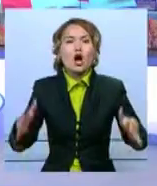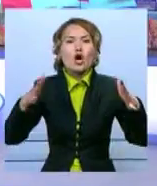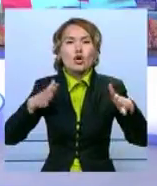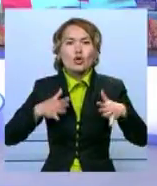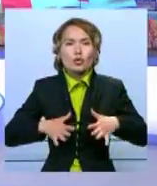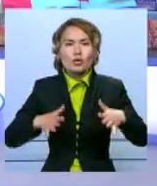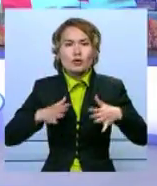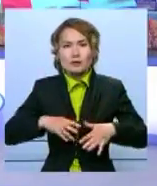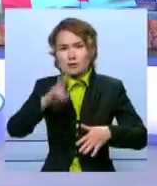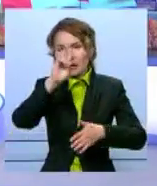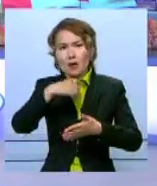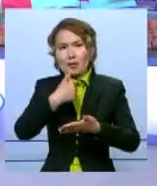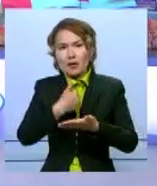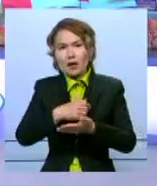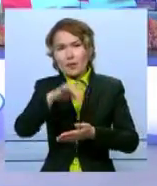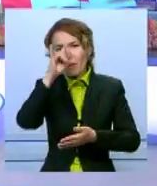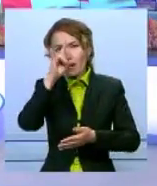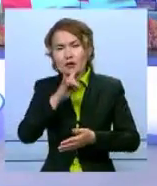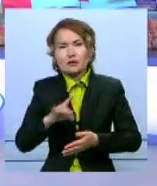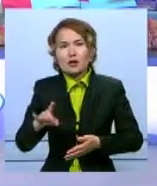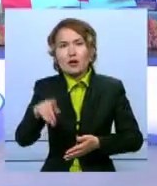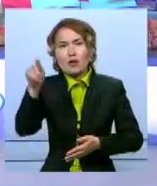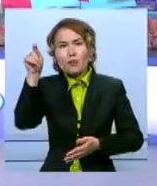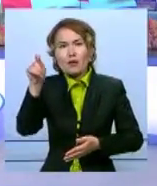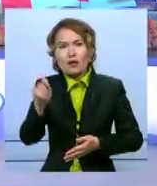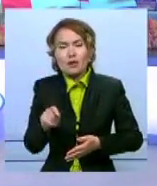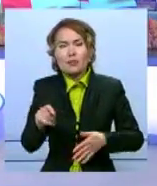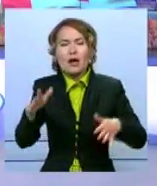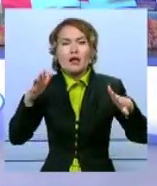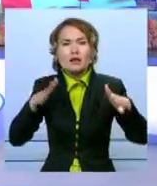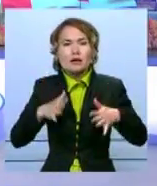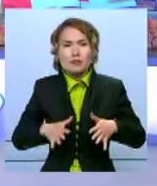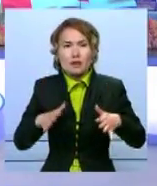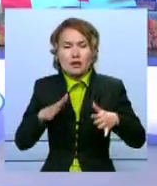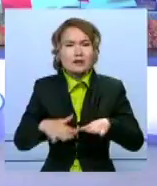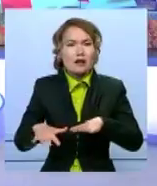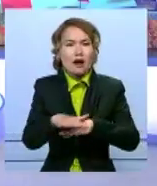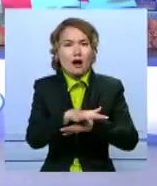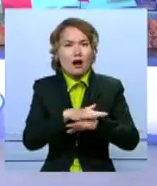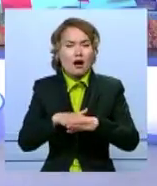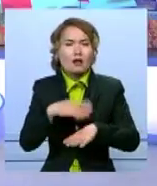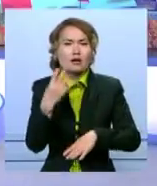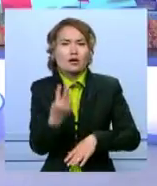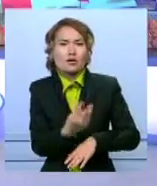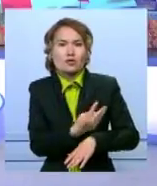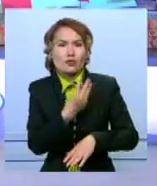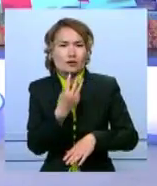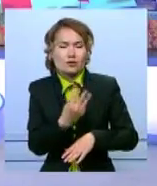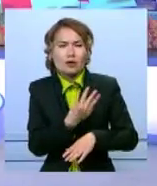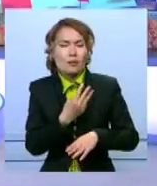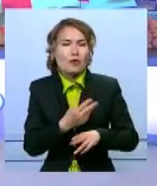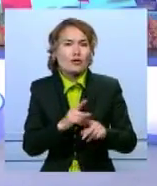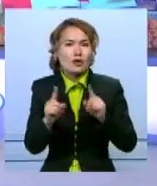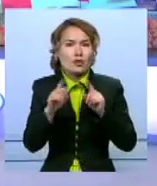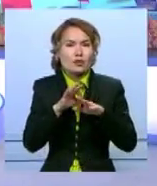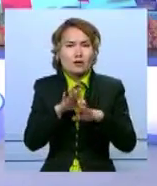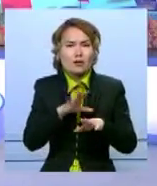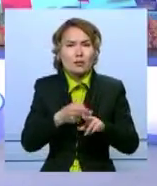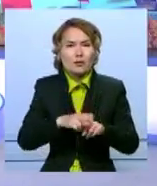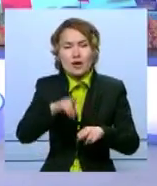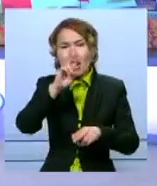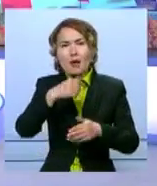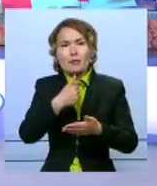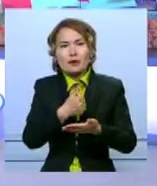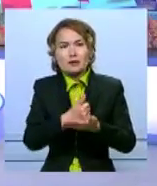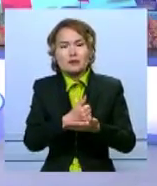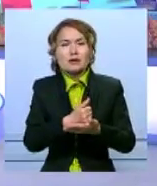Георгий Марк Велашвилидің Қазақстанға жасаған сапары Тбилисиде қызу талқыға түсті. Елге келісімен тілшілермен кездескен президент